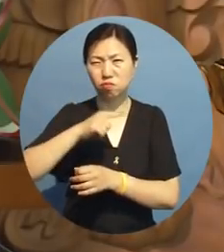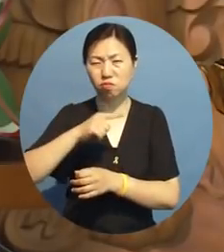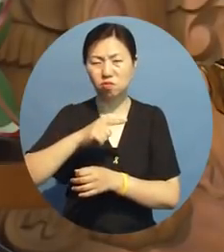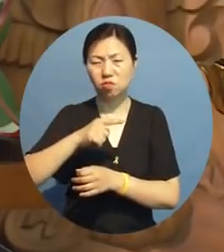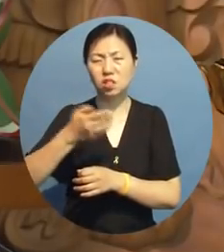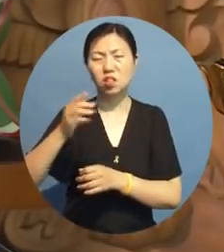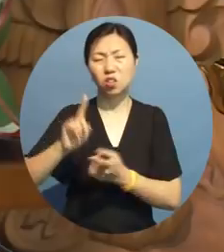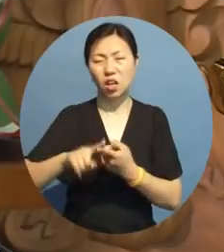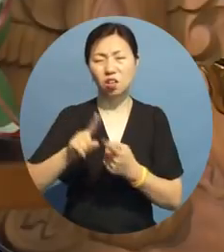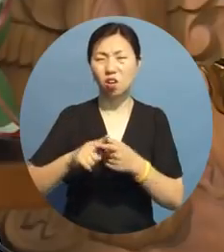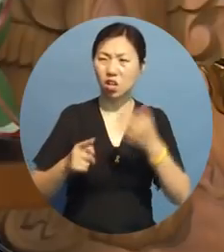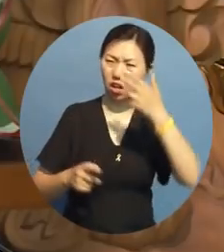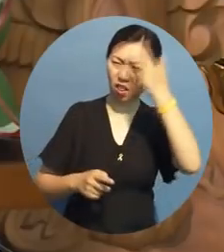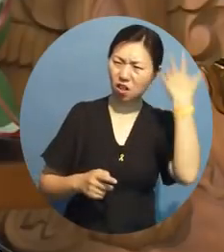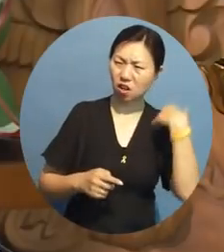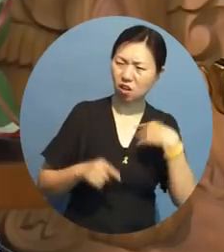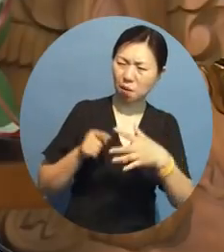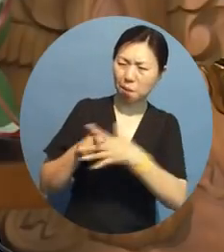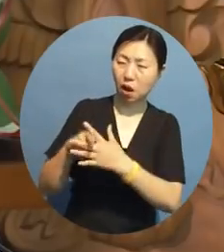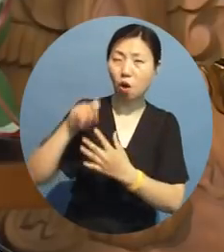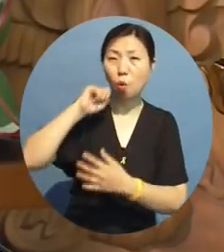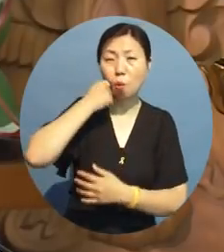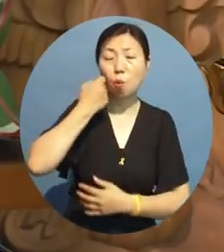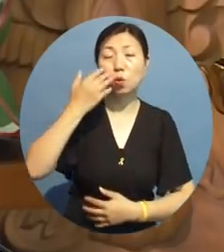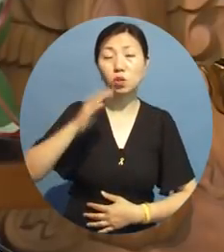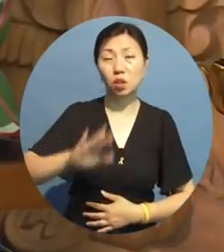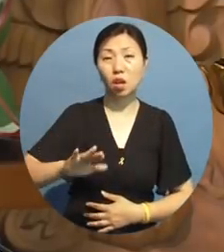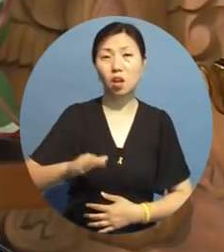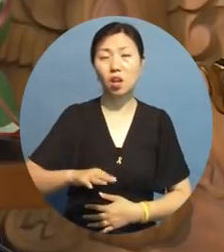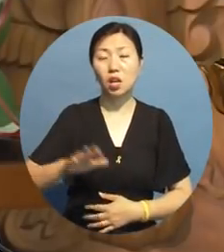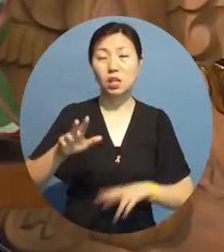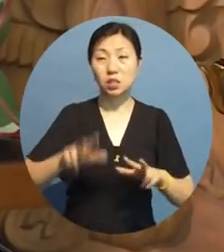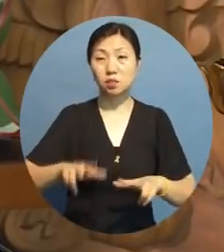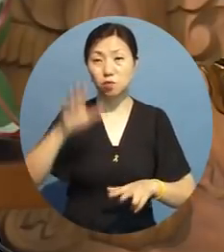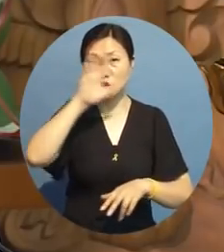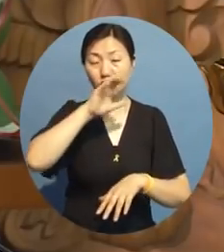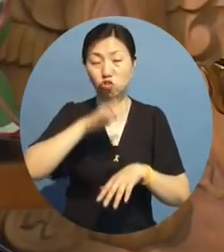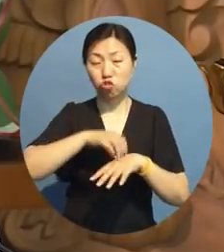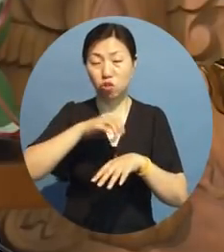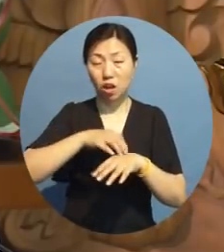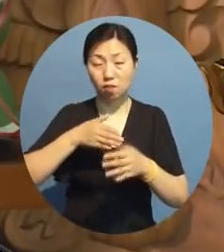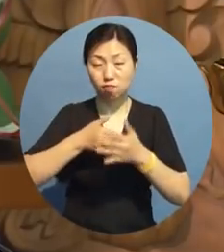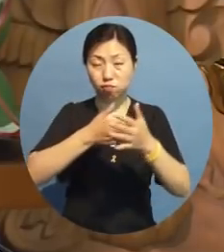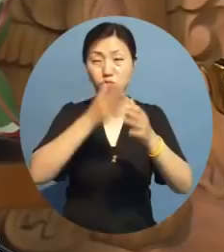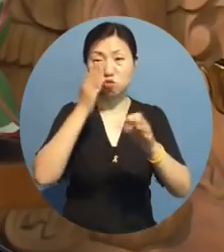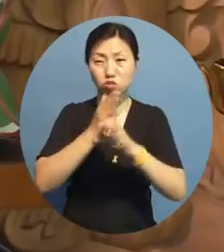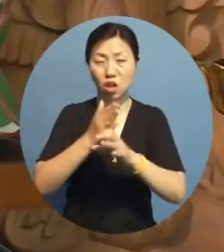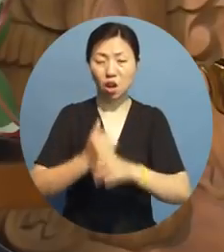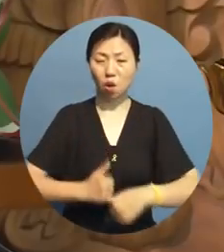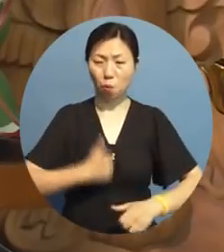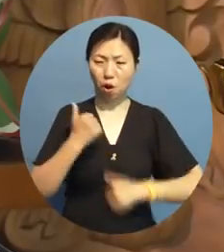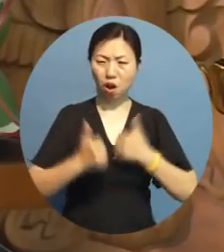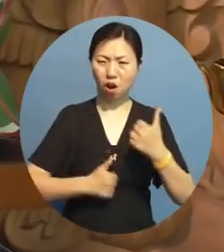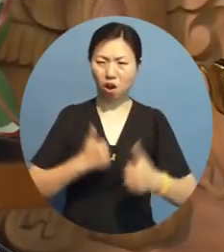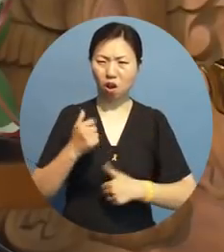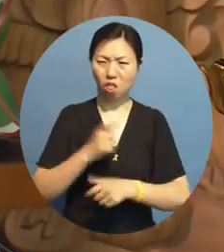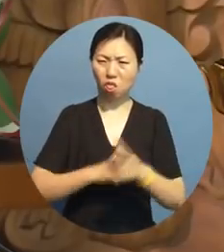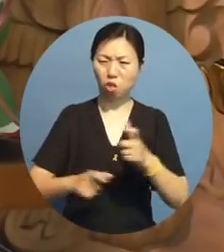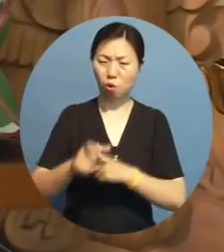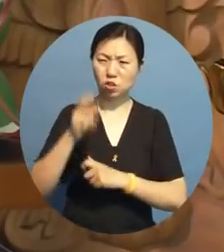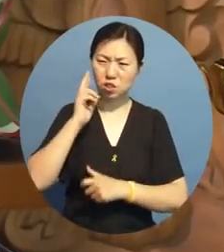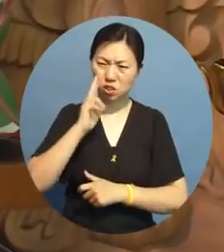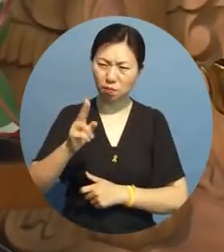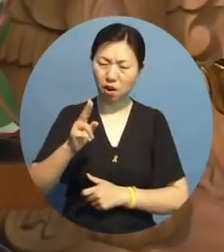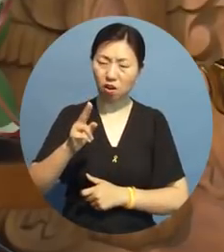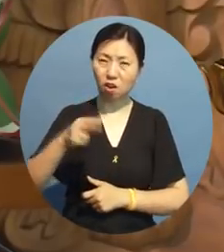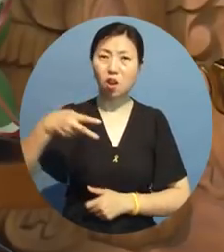나빠졌는지도 모르는데 이러고 내가 수행하는데 이게 지금 시어머니도 화를 요새 더 잘 내고 있다 안 내고